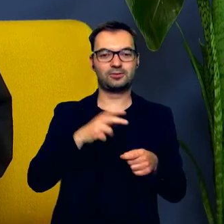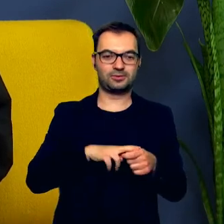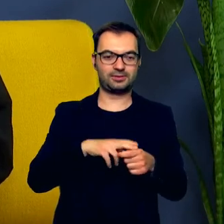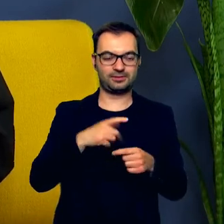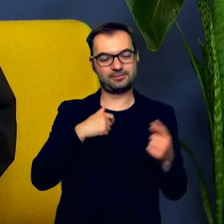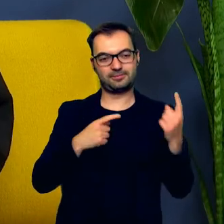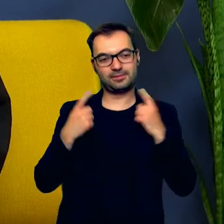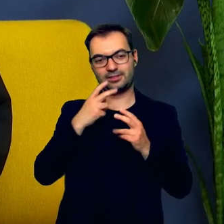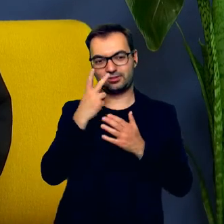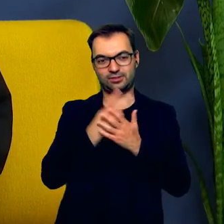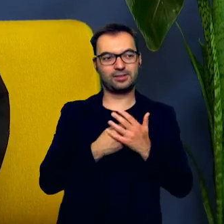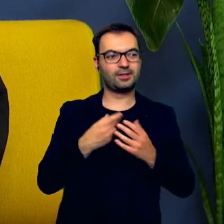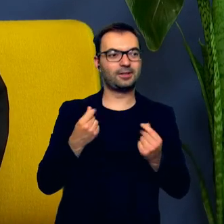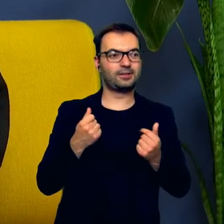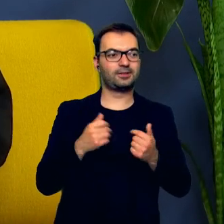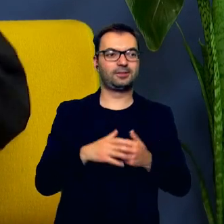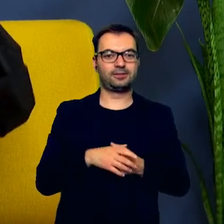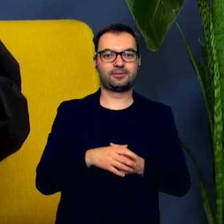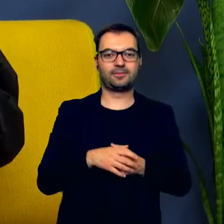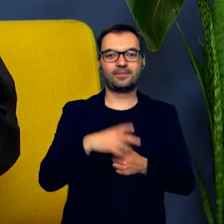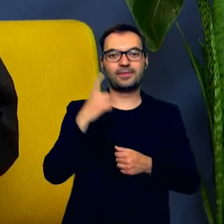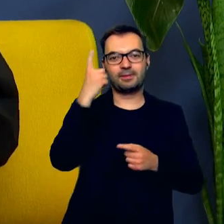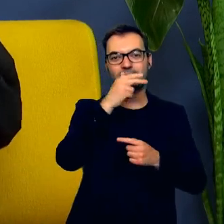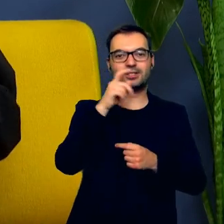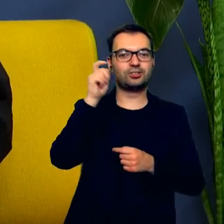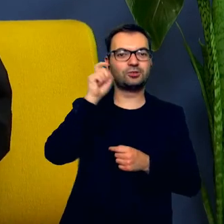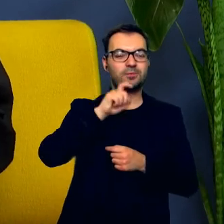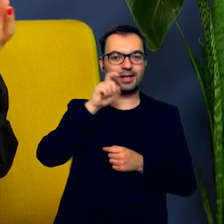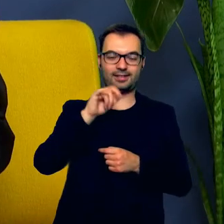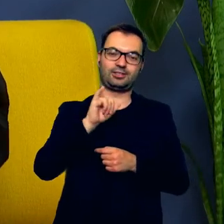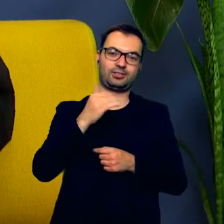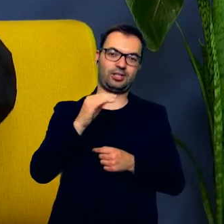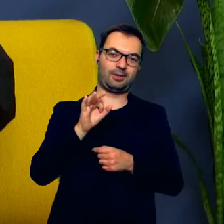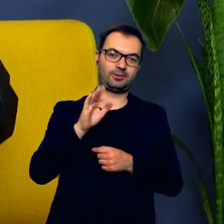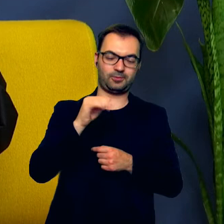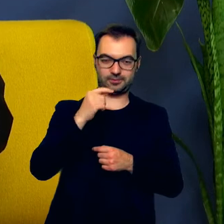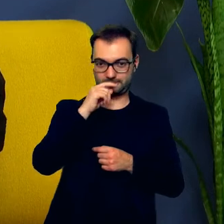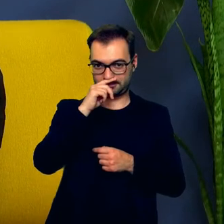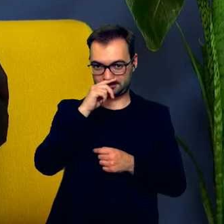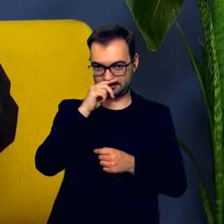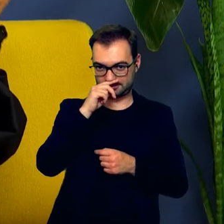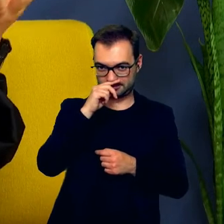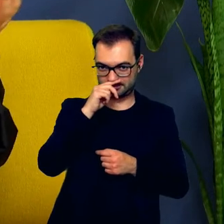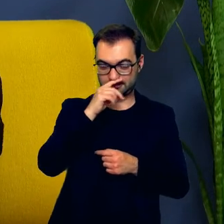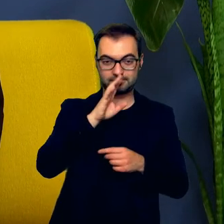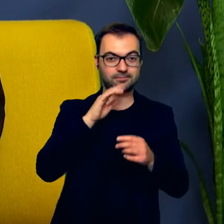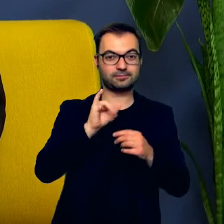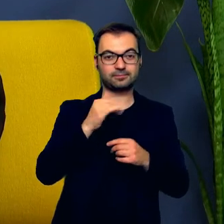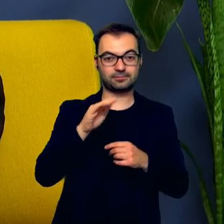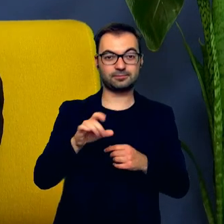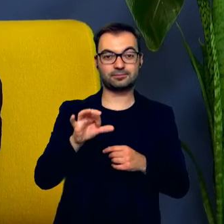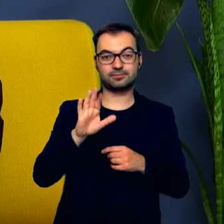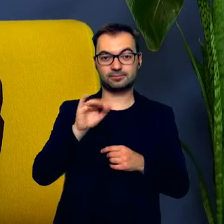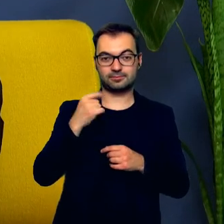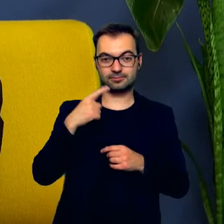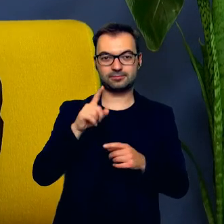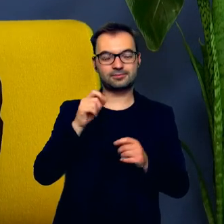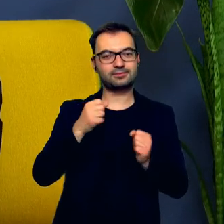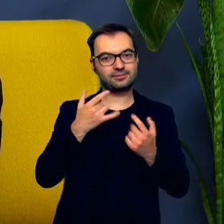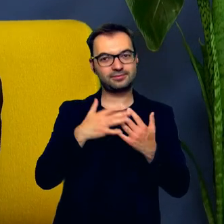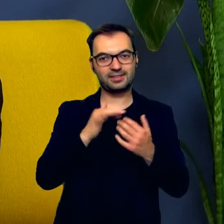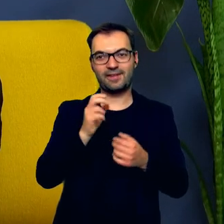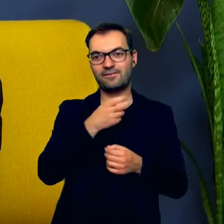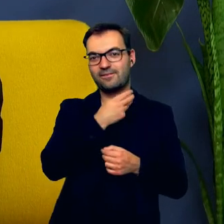których myślałam czytając, no gdzieś tam myśląc o szpiegach, no myślimy o Jamesie Bondzie. Pomyślałam sobie, że to jest taki trochę James Bond, ale z odsłoną